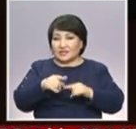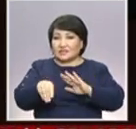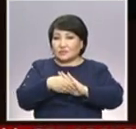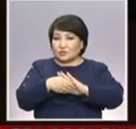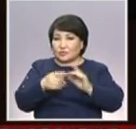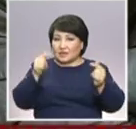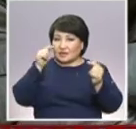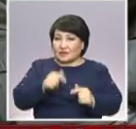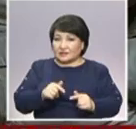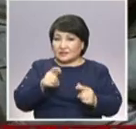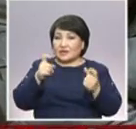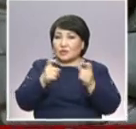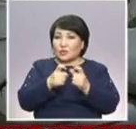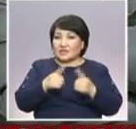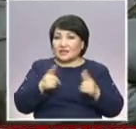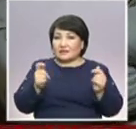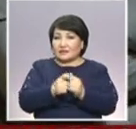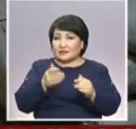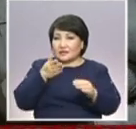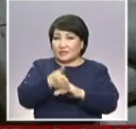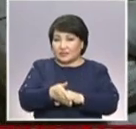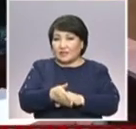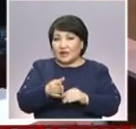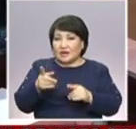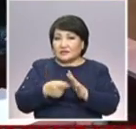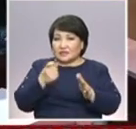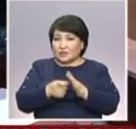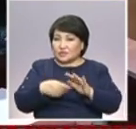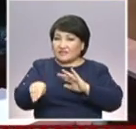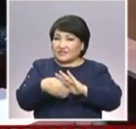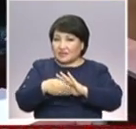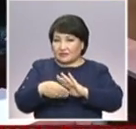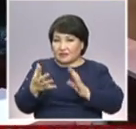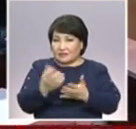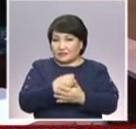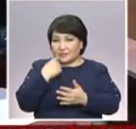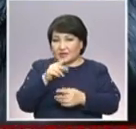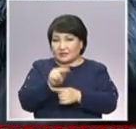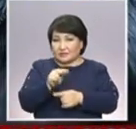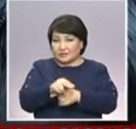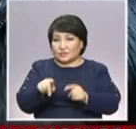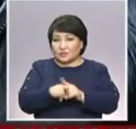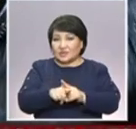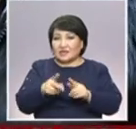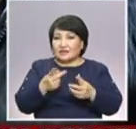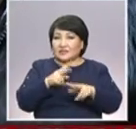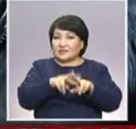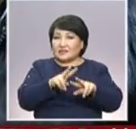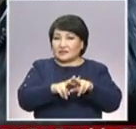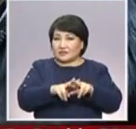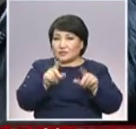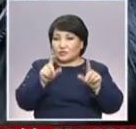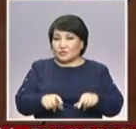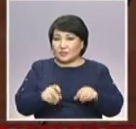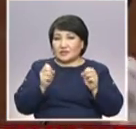күрес агенттігіне барып, тергеушіні парақор деп айыптаған. Аяғында тергеуші Талғат Сейілханов уақытша тергеу изоляторын тоғытылып, қылмыстық іс те қозғалған